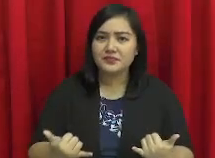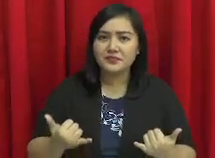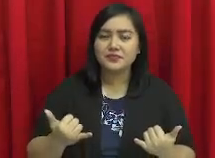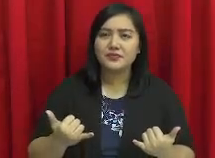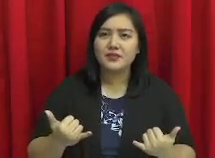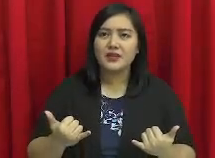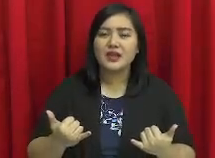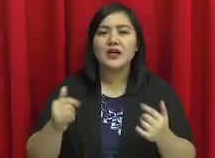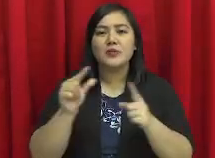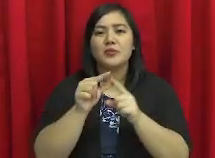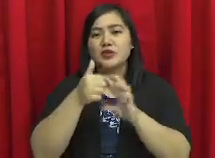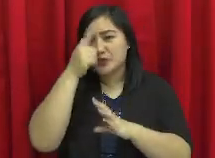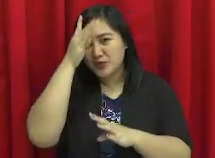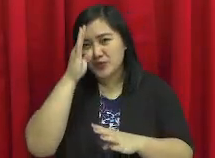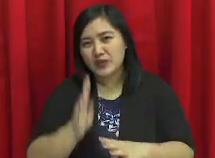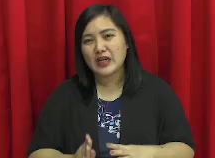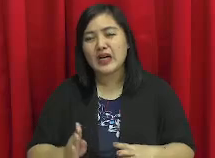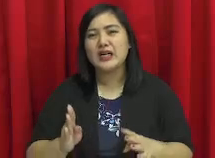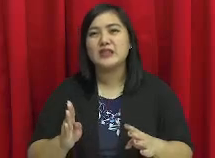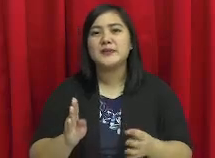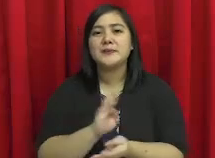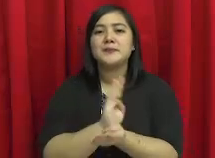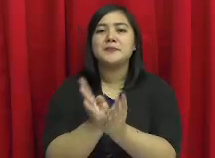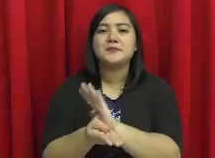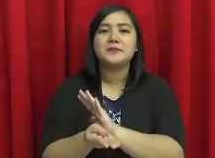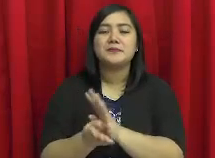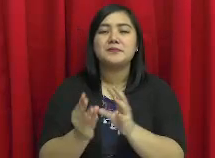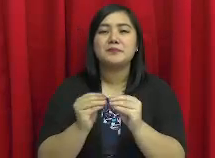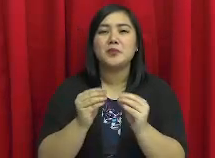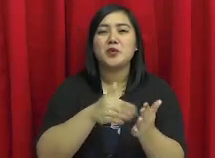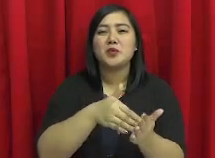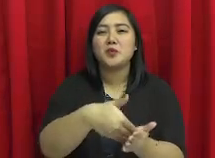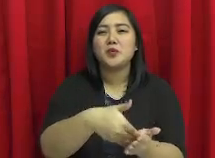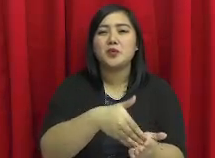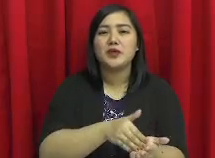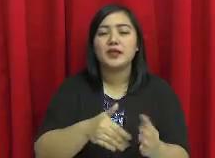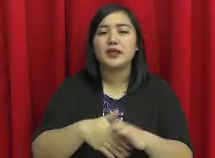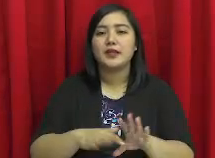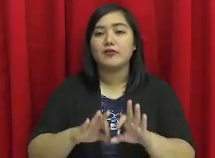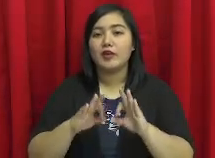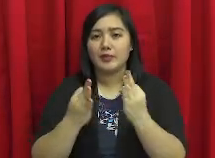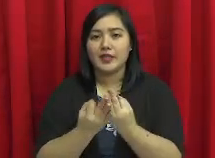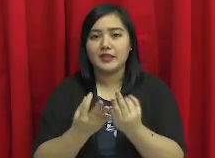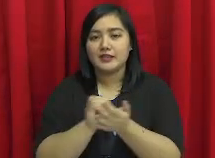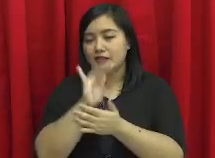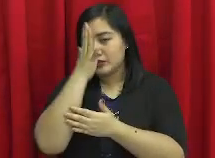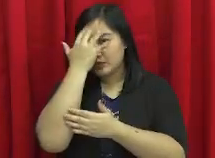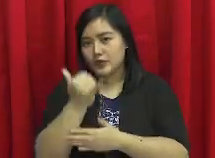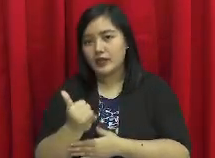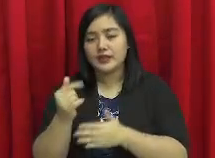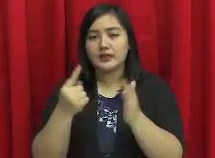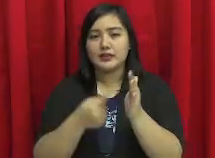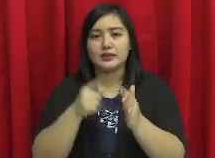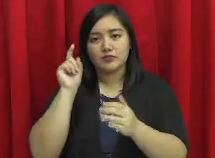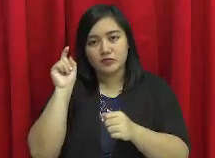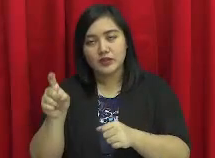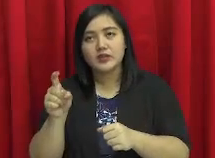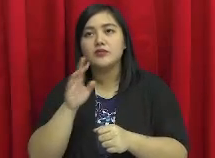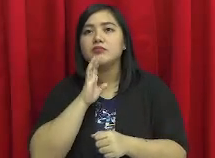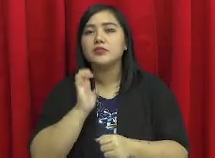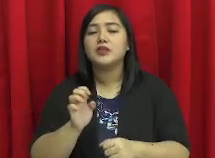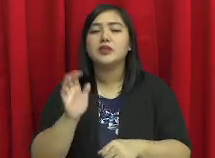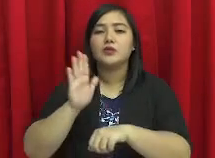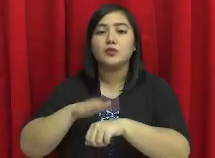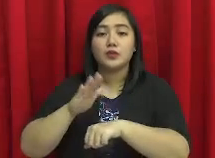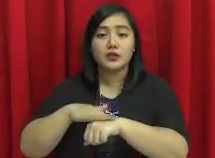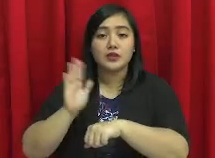Diyos sa loob ng tahanan? Yeah. Dapat, kaya nga sabi ko, maging warning po sa atin ito. Kaya nga salamat at may gintong klaseng programa,